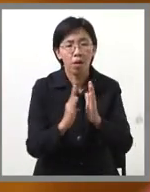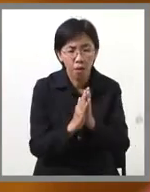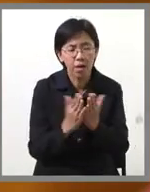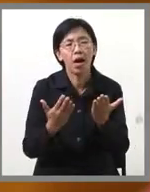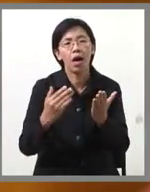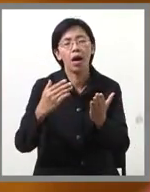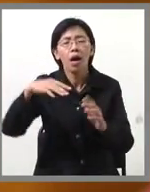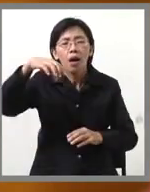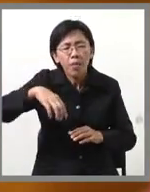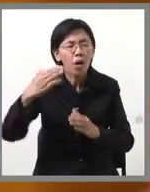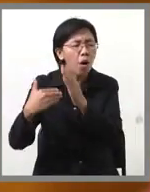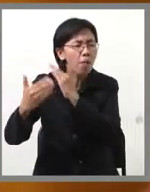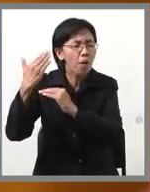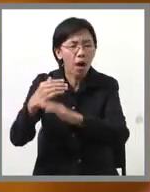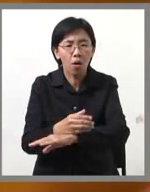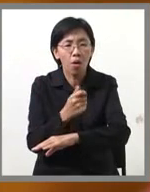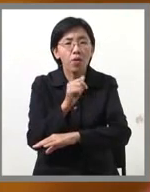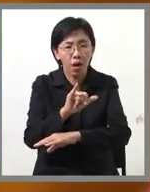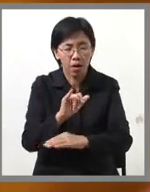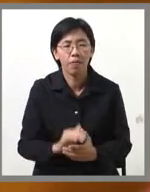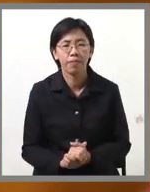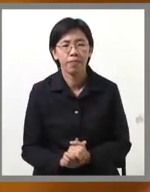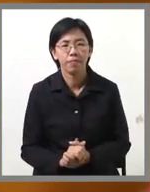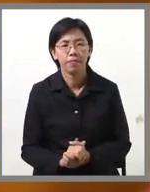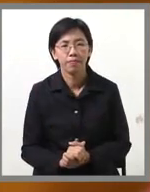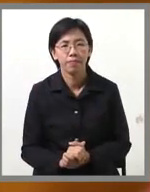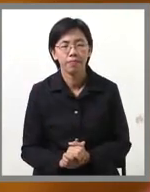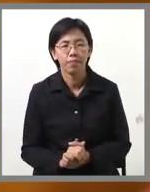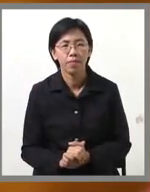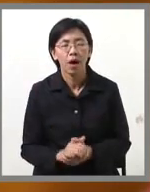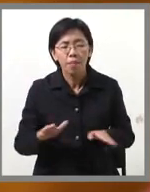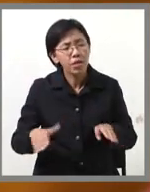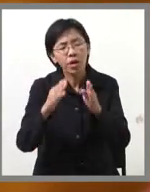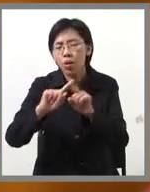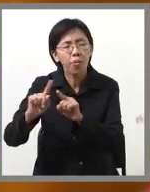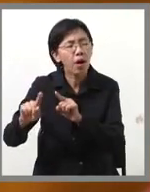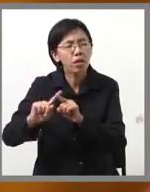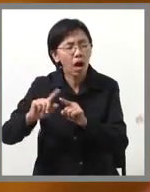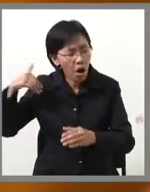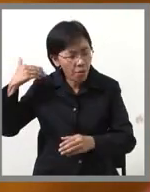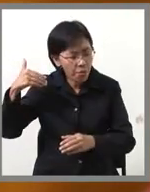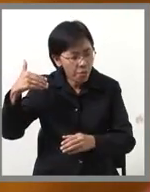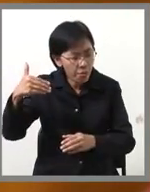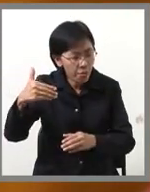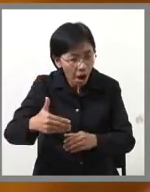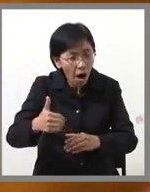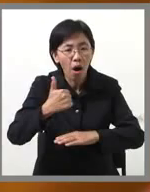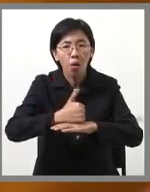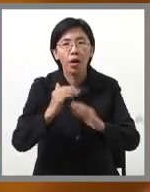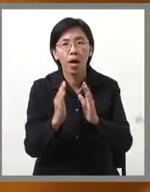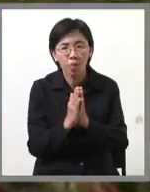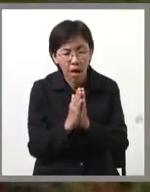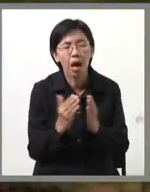ดีย์สมัยอยุธยาแล้วก็อยู่ต่อมาเรื่อยๆจนถึงรัตนโกสินทร์ก็มีเจ้าวาดต